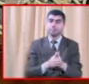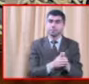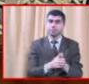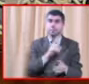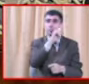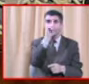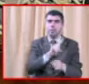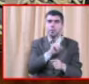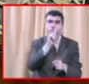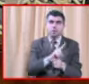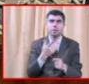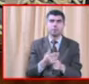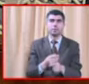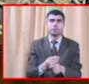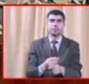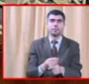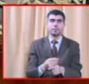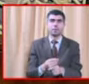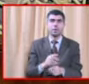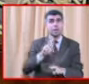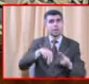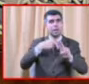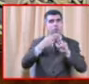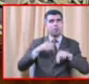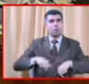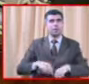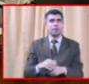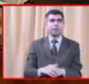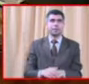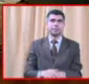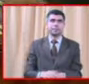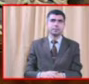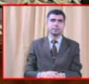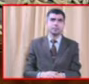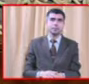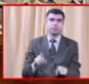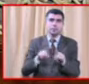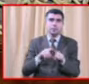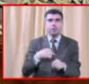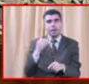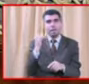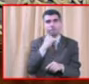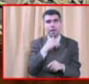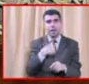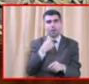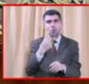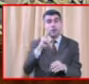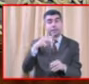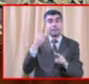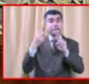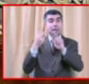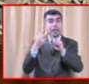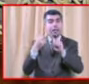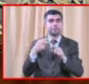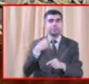اضافي؟ يبدو انه ليس هناك. كلمه السيد الوزير. بسرعه، اعتقد الجزء الاول، الجزء الثاني هذا موضوع